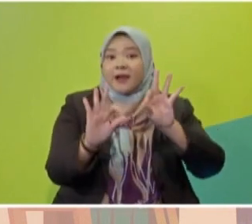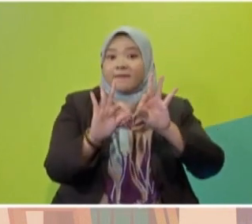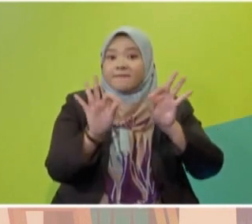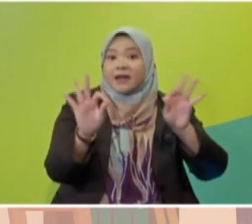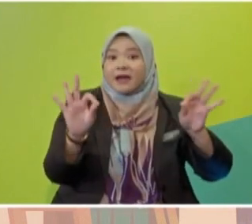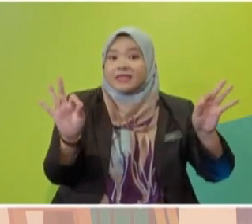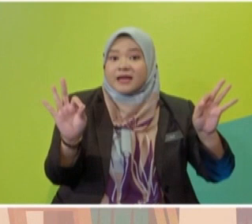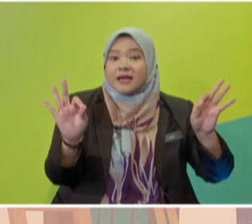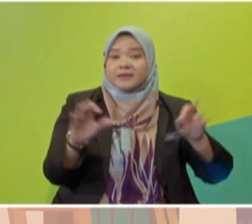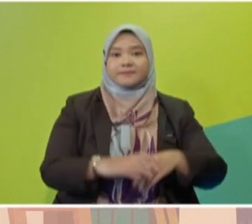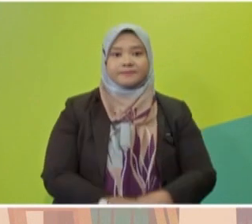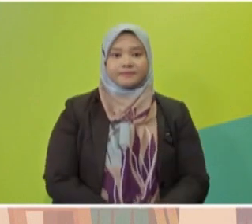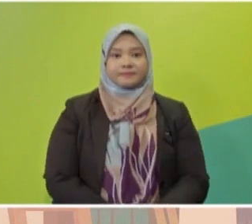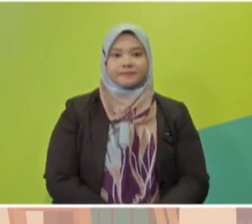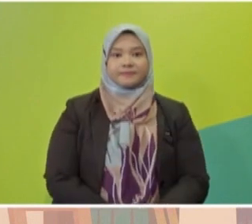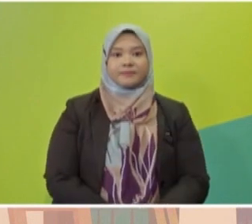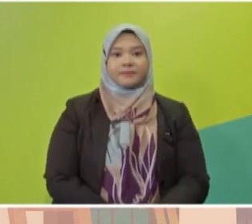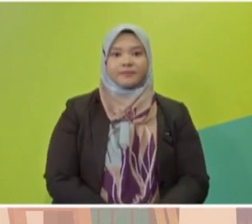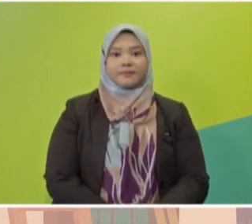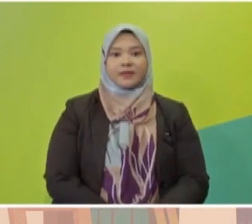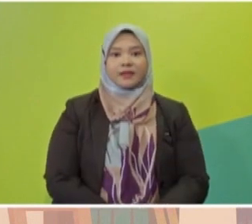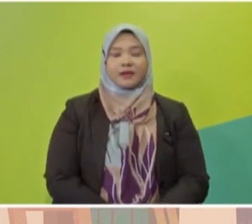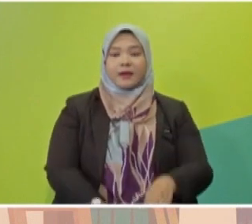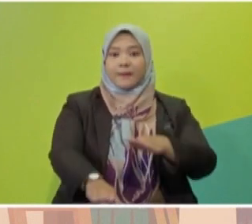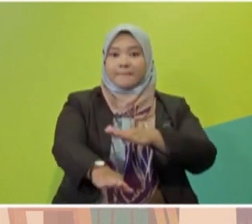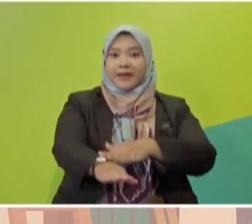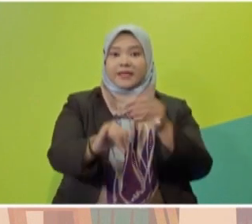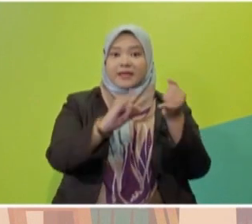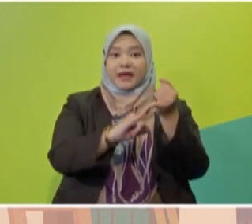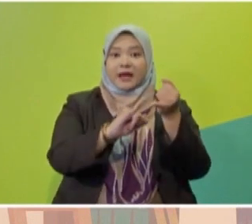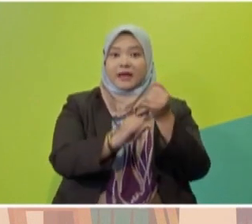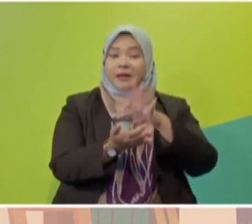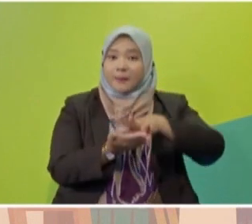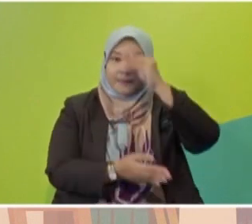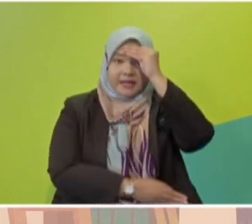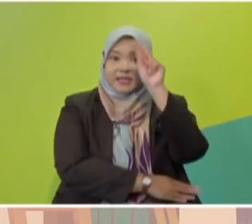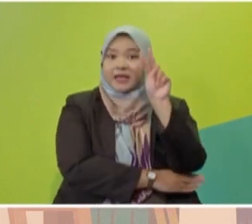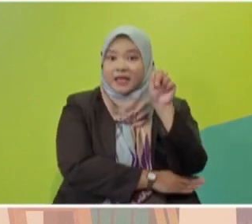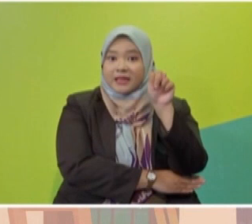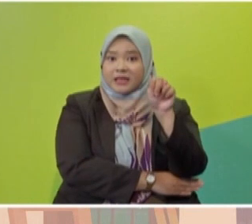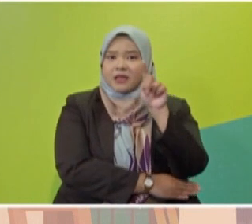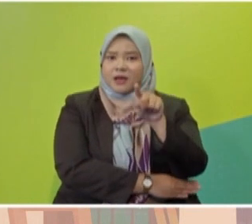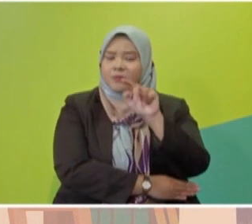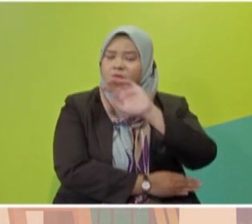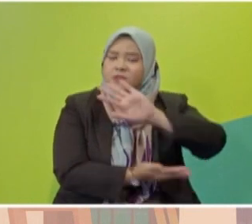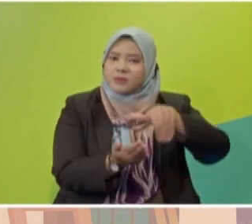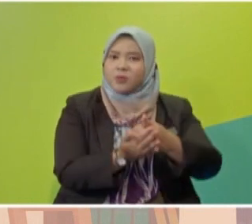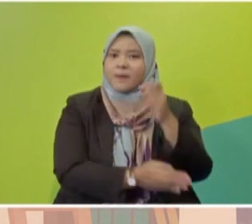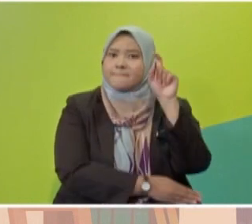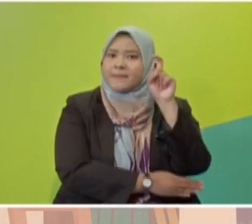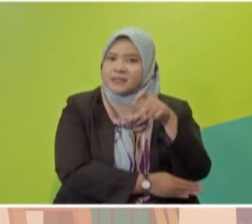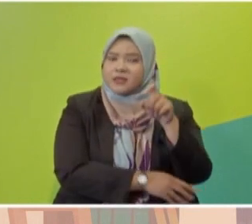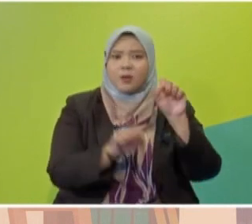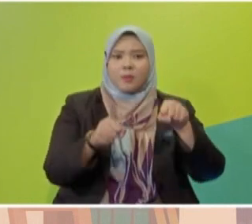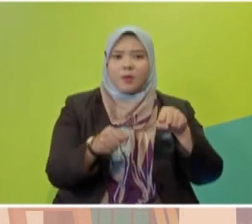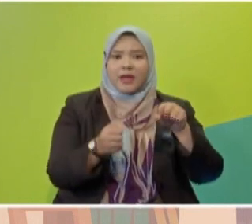adalah pada akhir pembelajaran, murid dapat membaca petikan dengan sebutan yang betul, intonasi yang